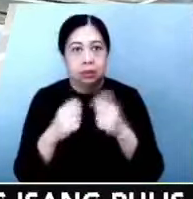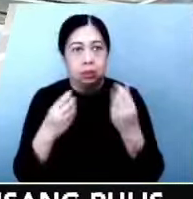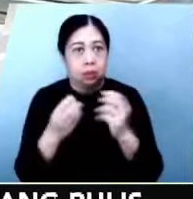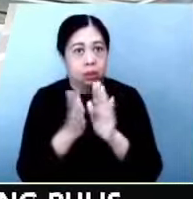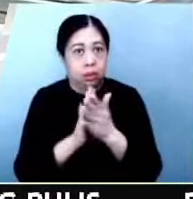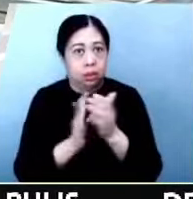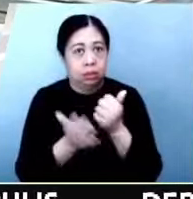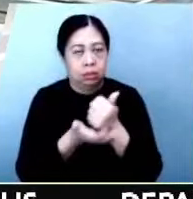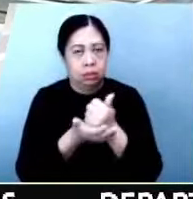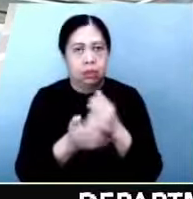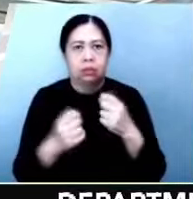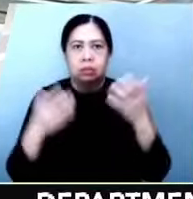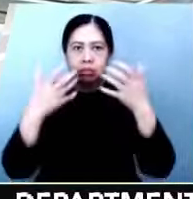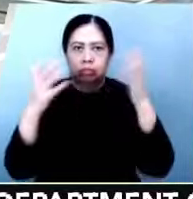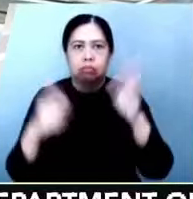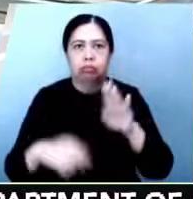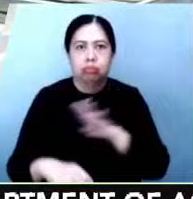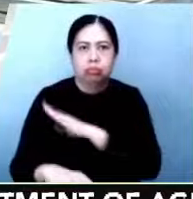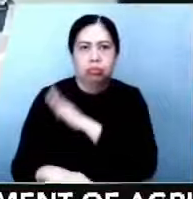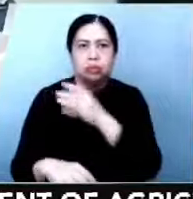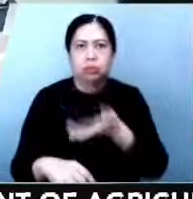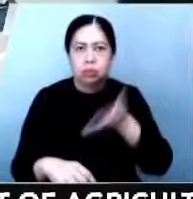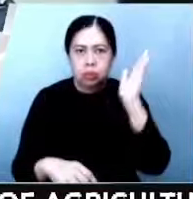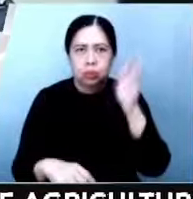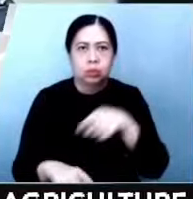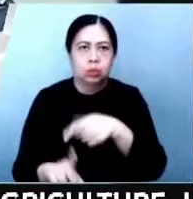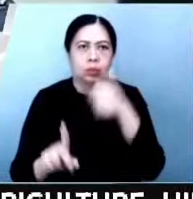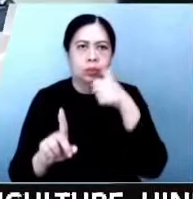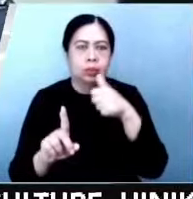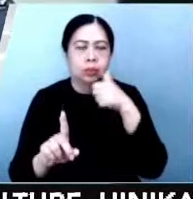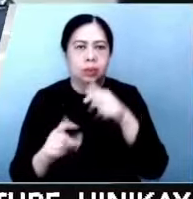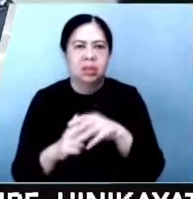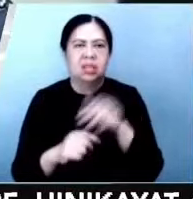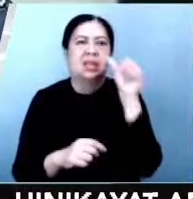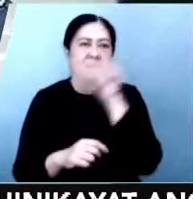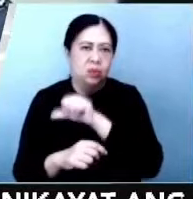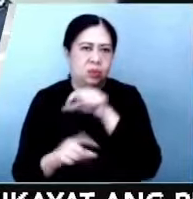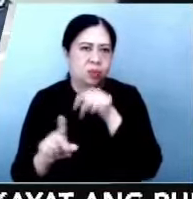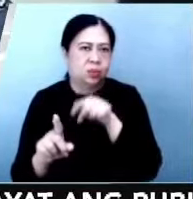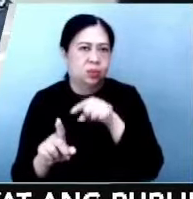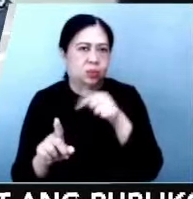naging matapang pa raw at palaban ang babae. Nakainom yung driver.